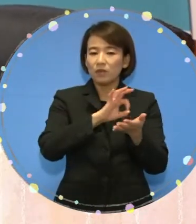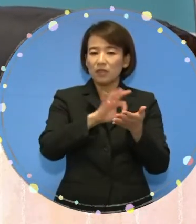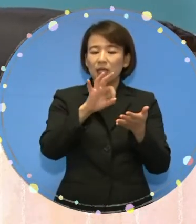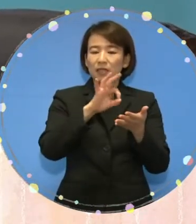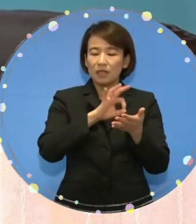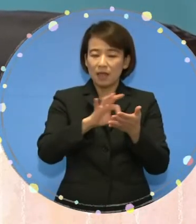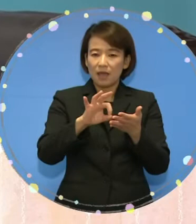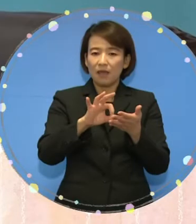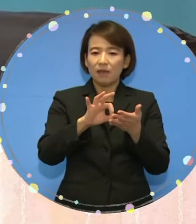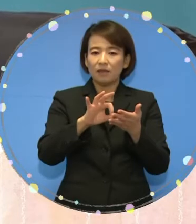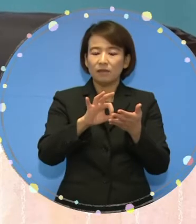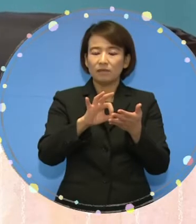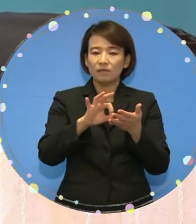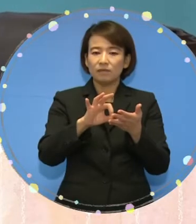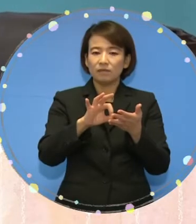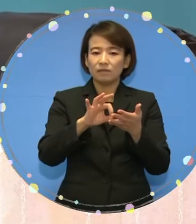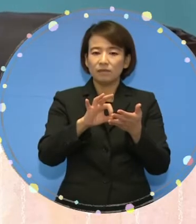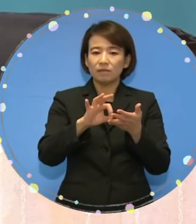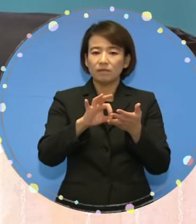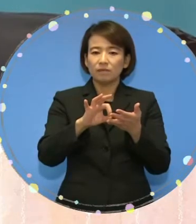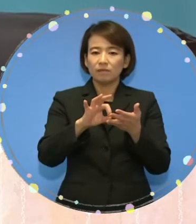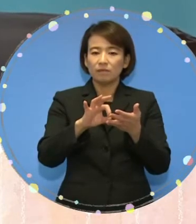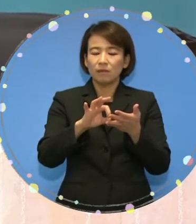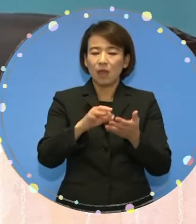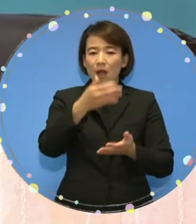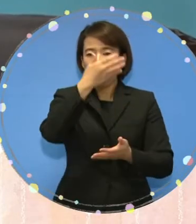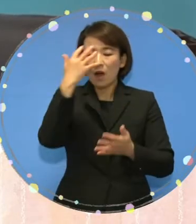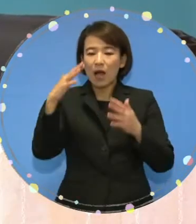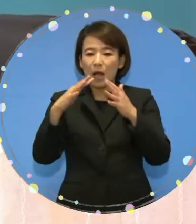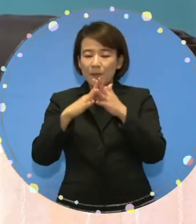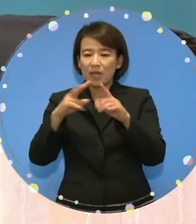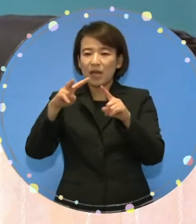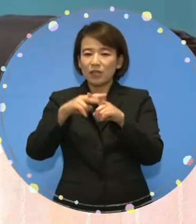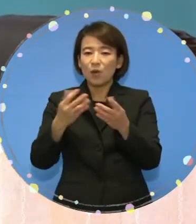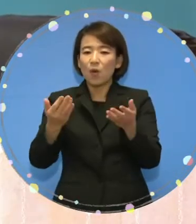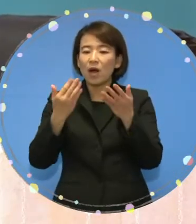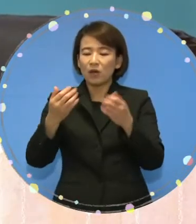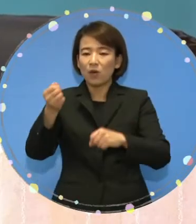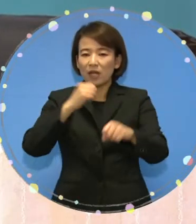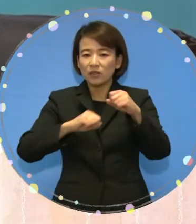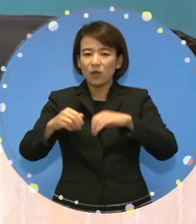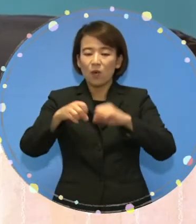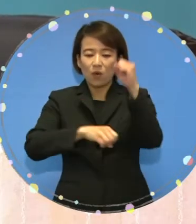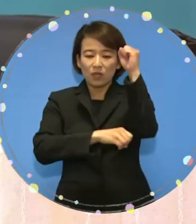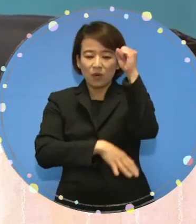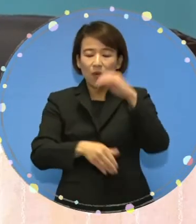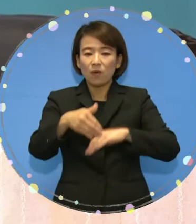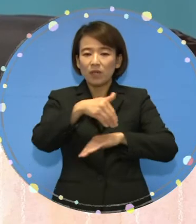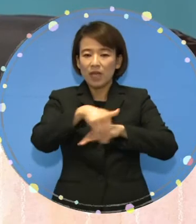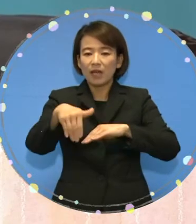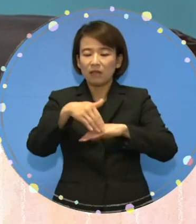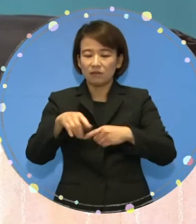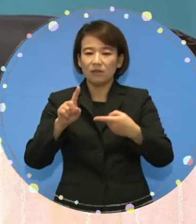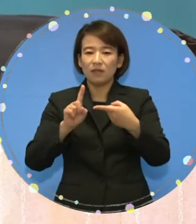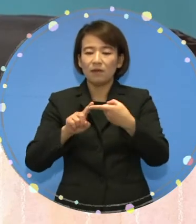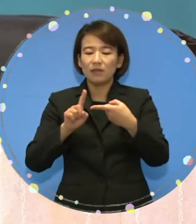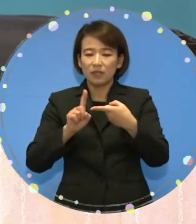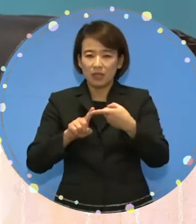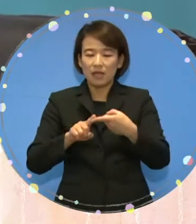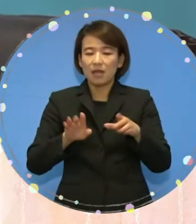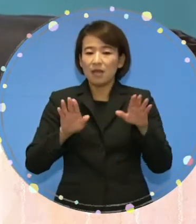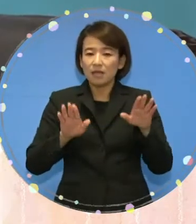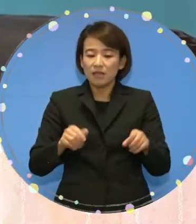て英霊は元年6月に策定した若宮小学校活用基本計画に基づき